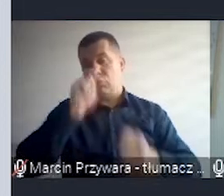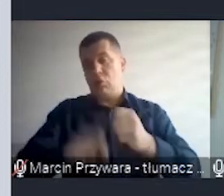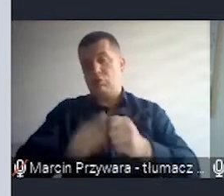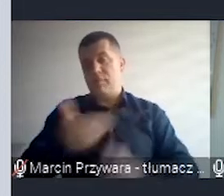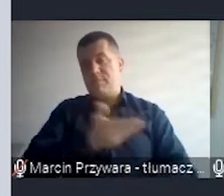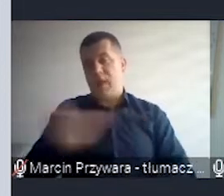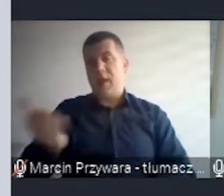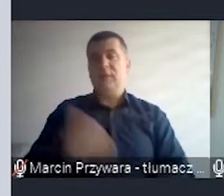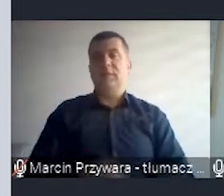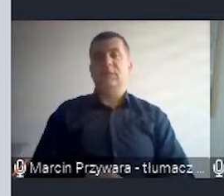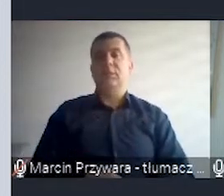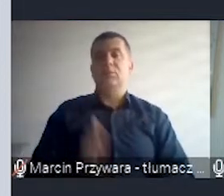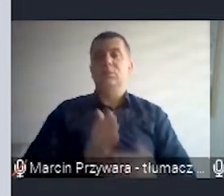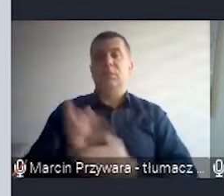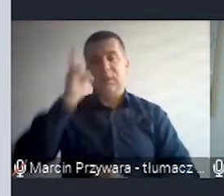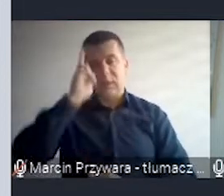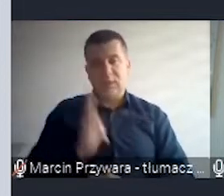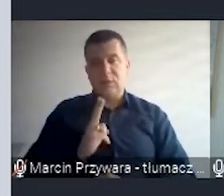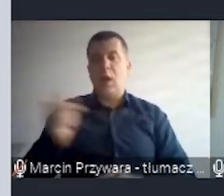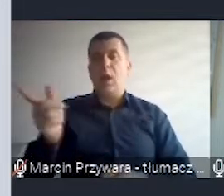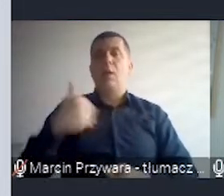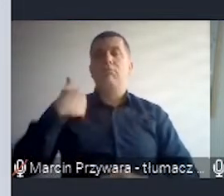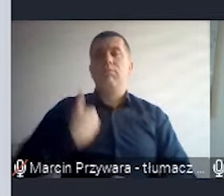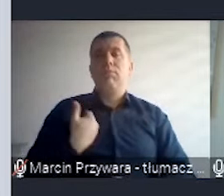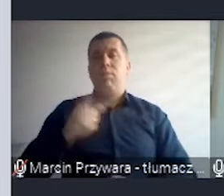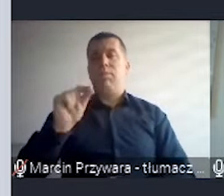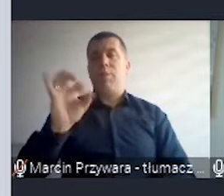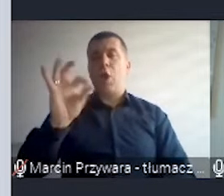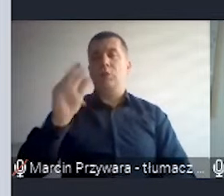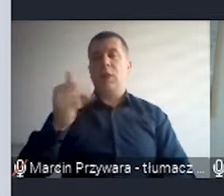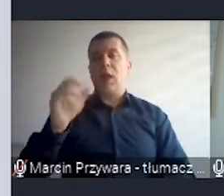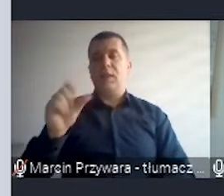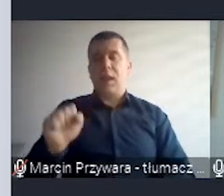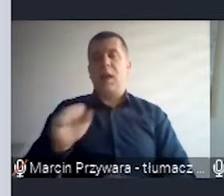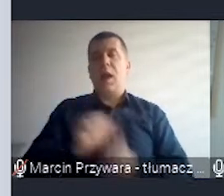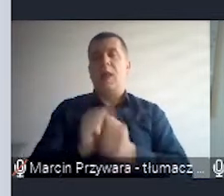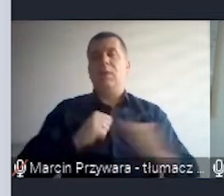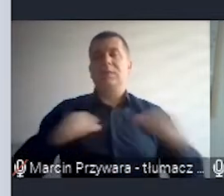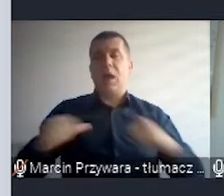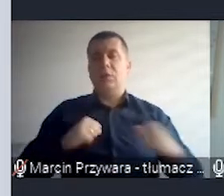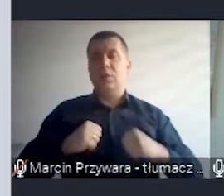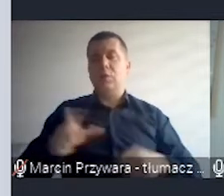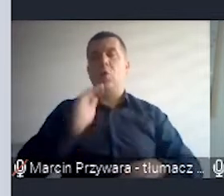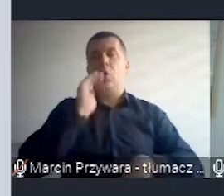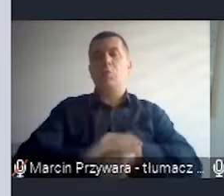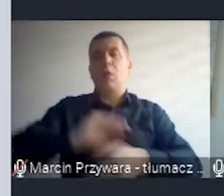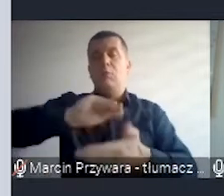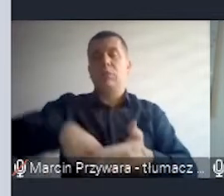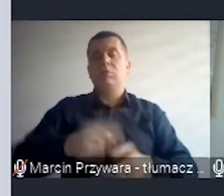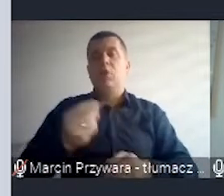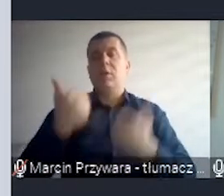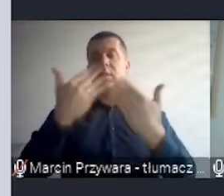kontrolowani przede wszystkim przez instytucję pośredniczącą albo zarządzającą, z którą podpisaliście umowę o